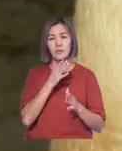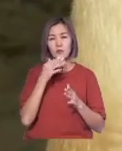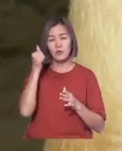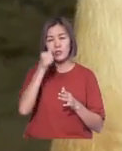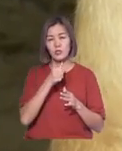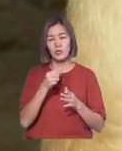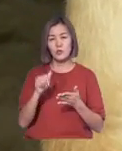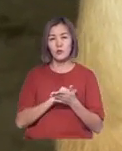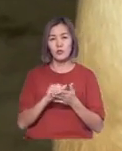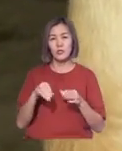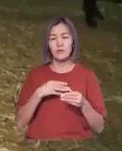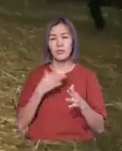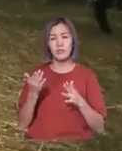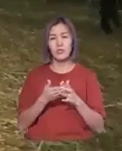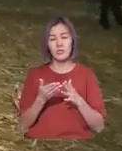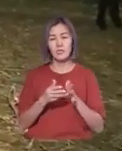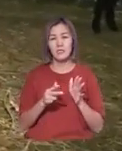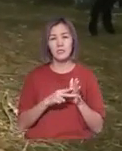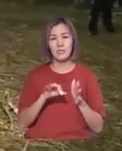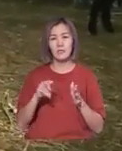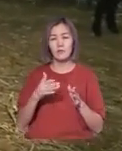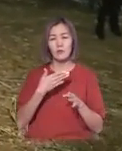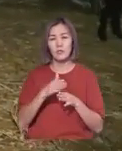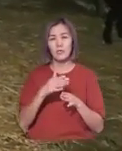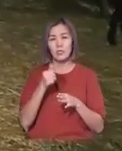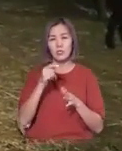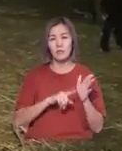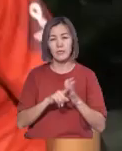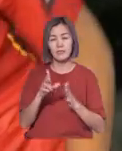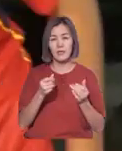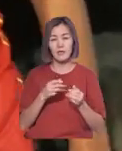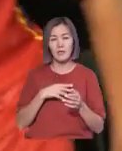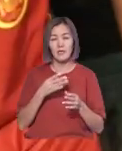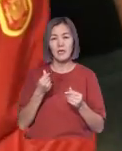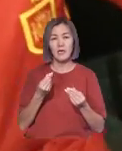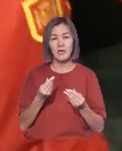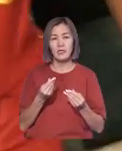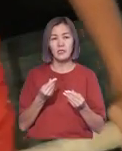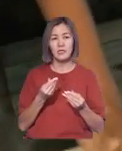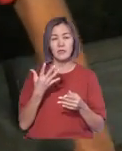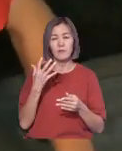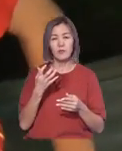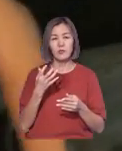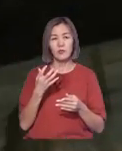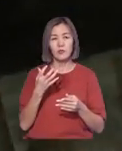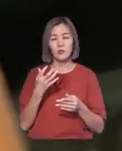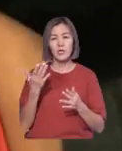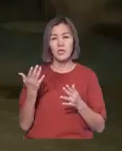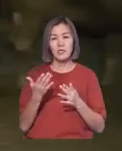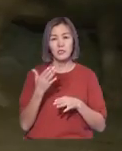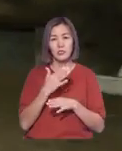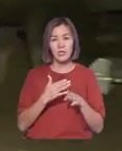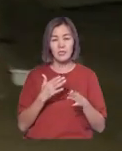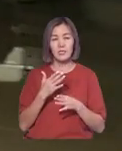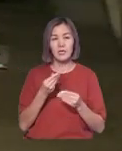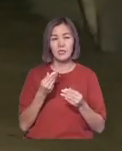тапсырыпты. Жеңілдетілген пайызбен 8 миллион теңге несиені жыл басында алған. Қаражаттың 500 000 жемшөп шығынына кетсе, қалған